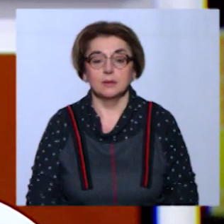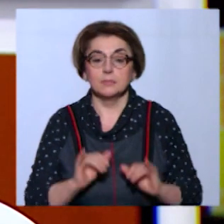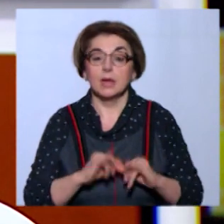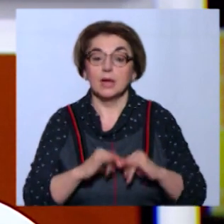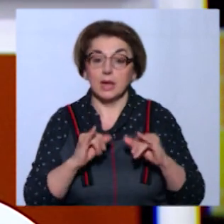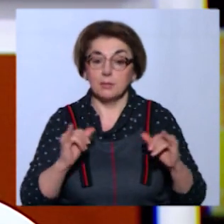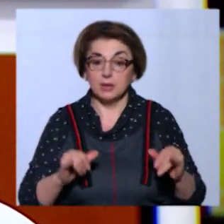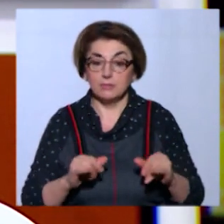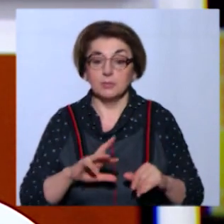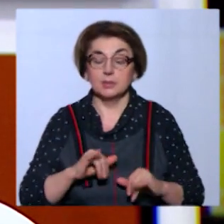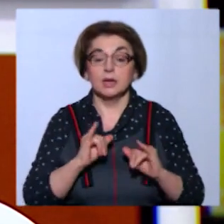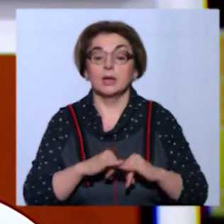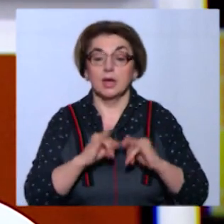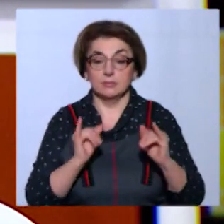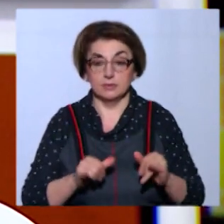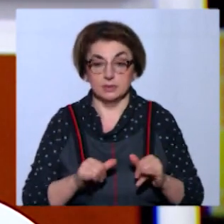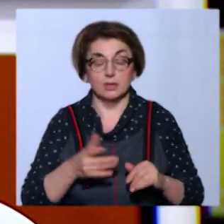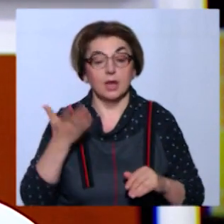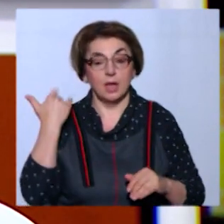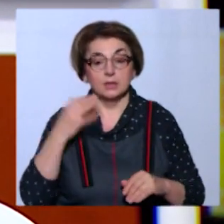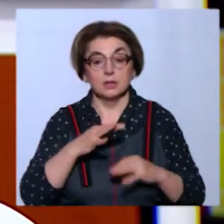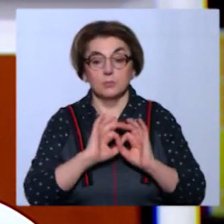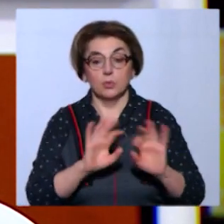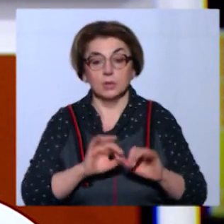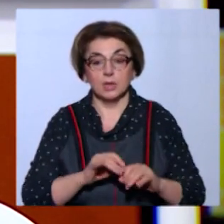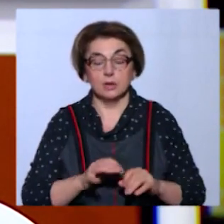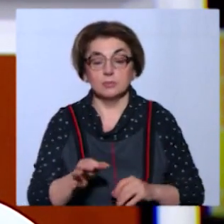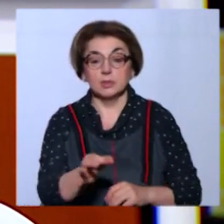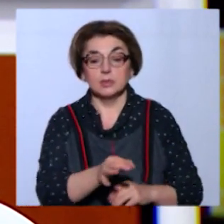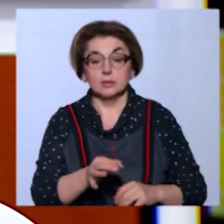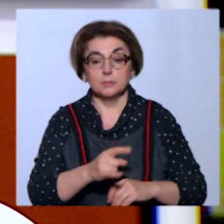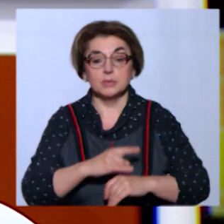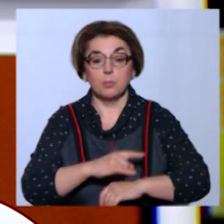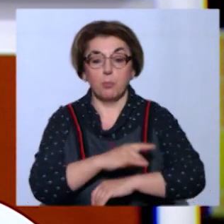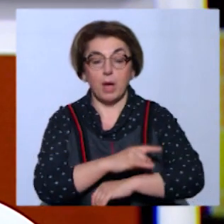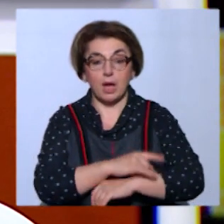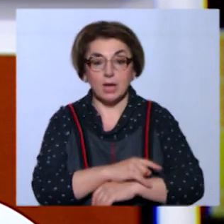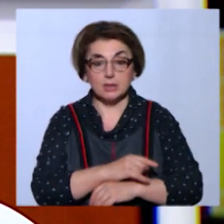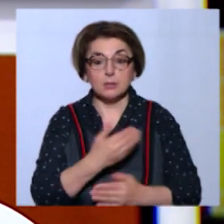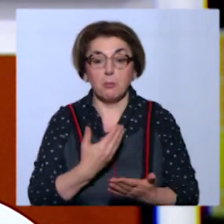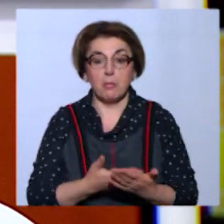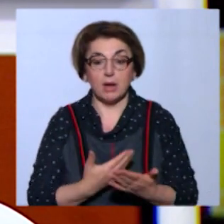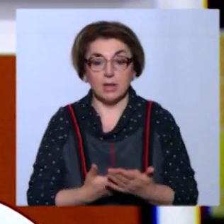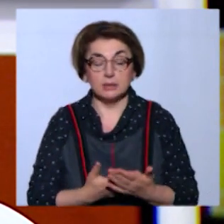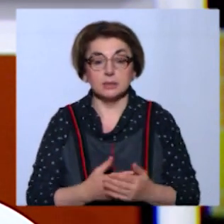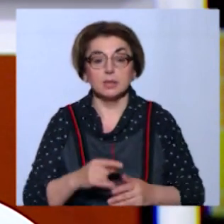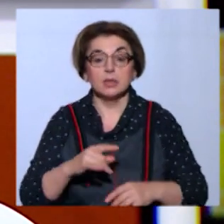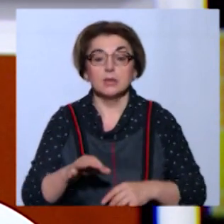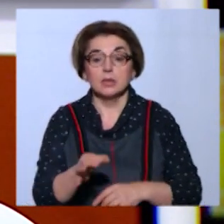გამრავლება და განვითარება განვიხილოთ ტბის ბაყაყის გამრავლების მაგალითზე. ტბის